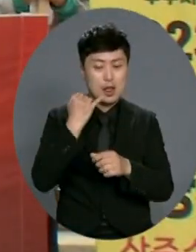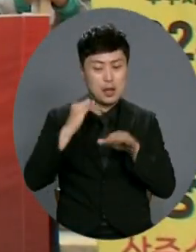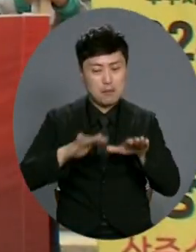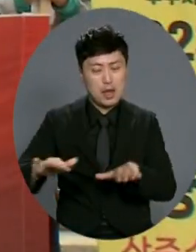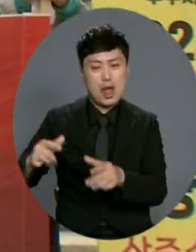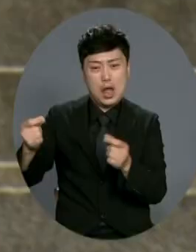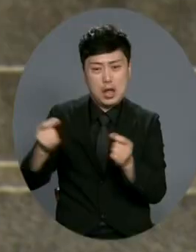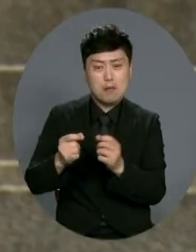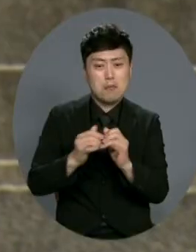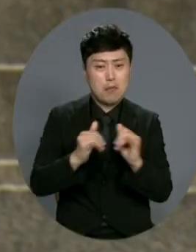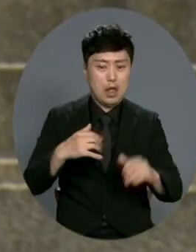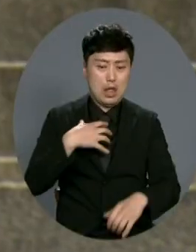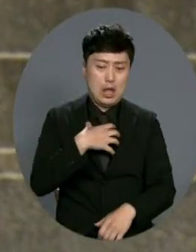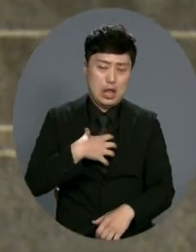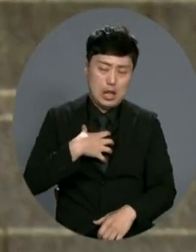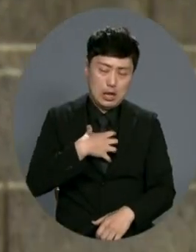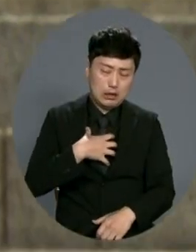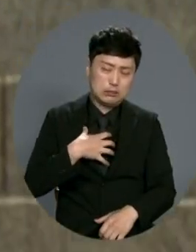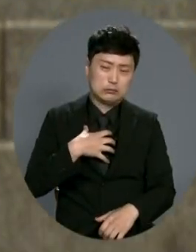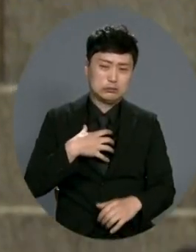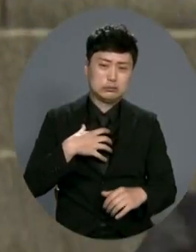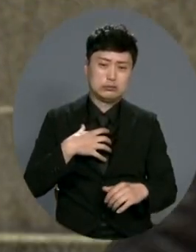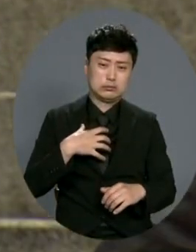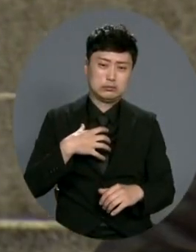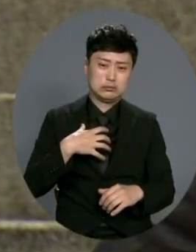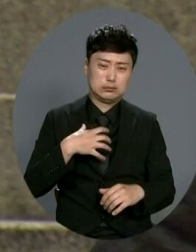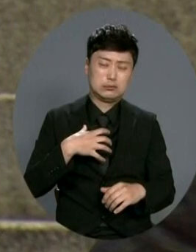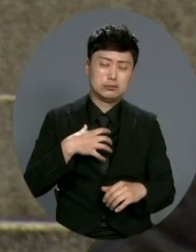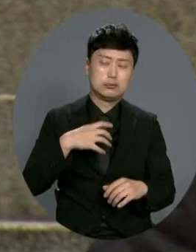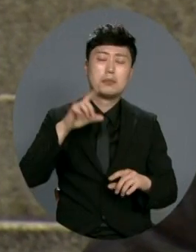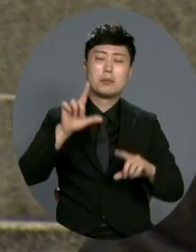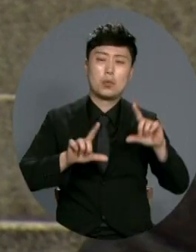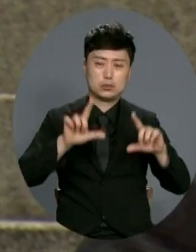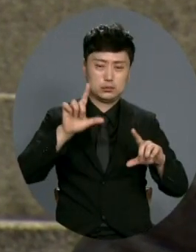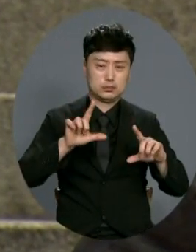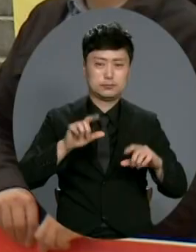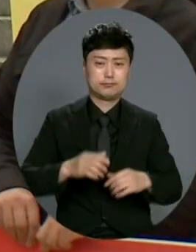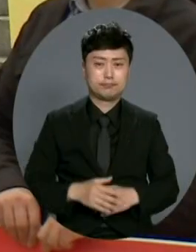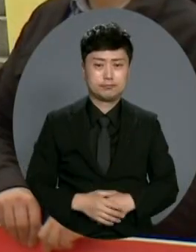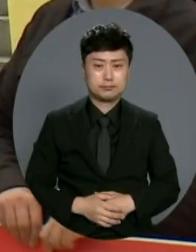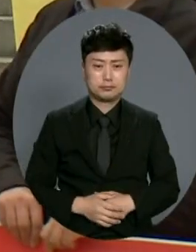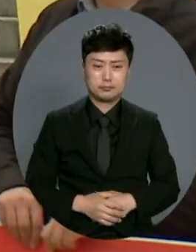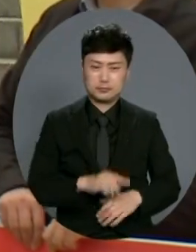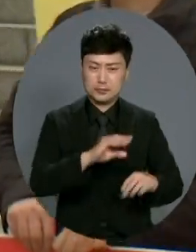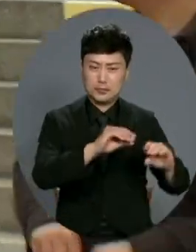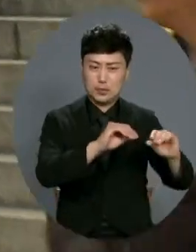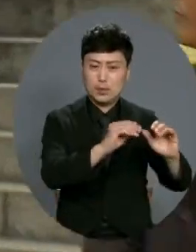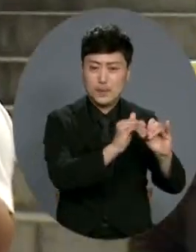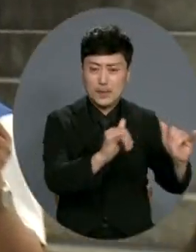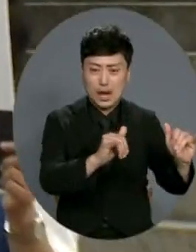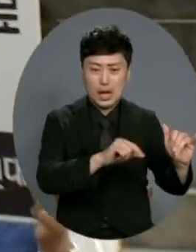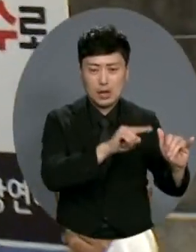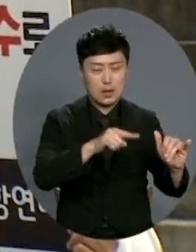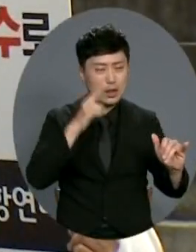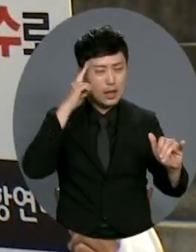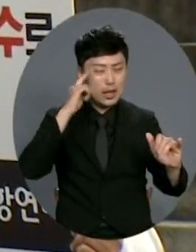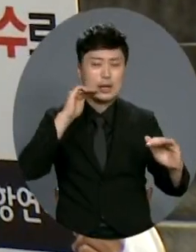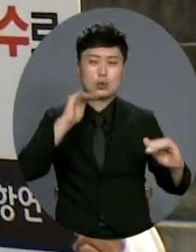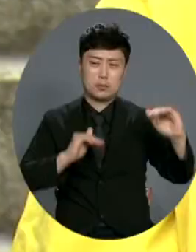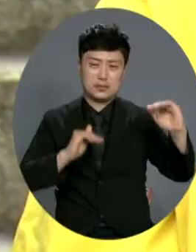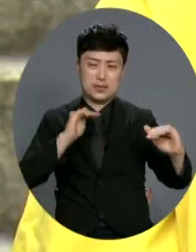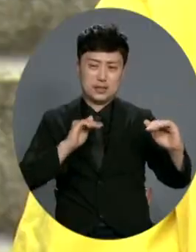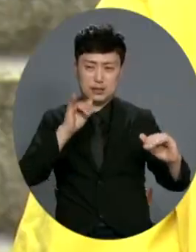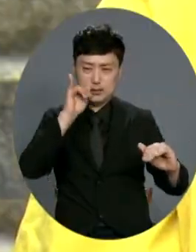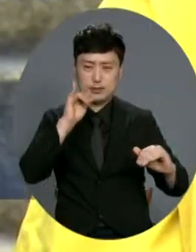살아가는 주민들의 걱정과 불안감을 여과 없이 보여줍니다. 내륙과는 온도차가 클 수밖에 없습니다.